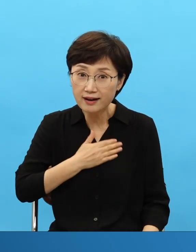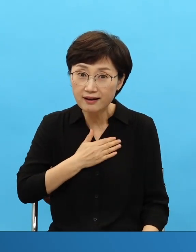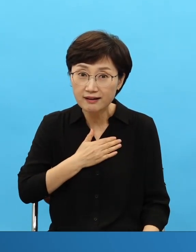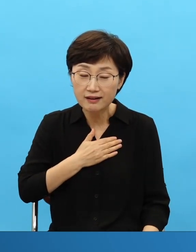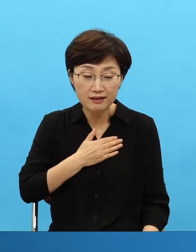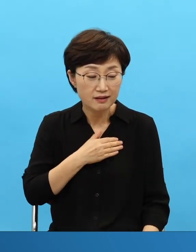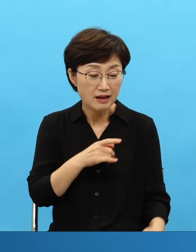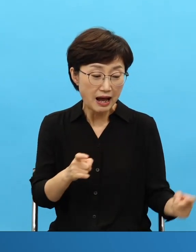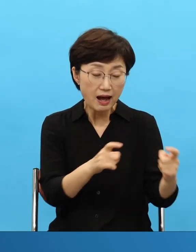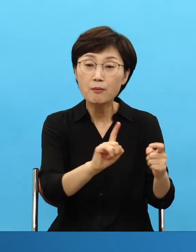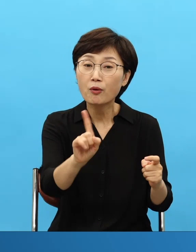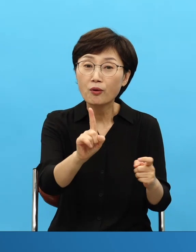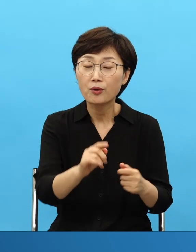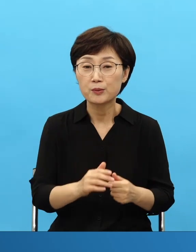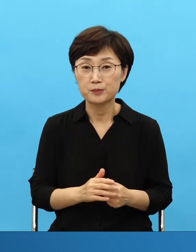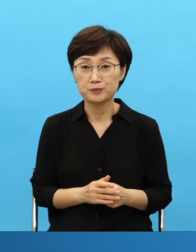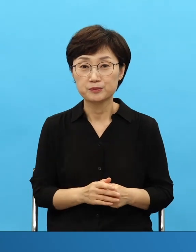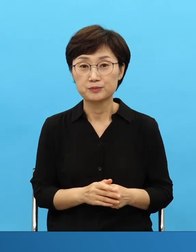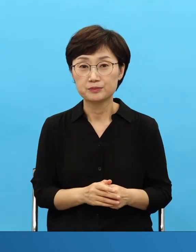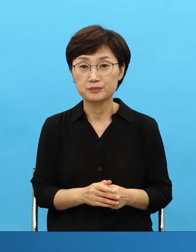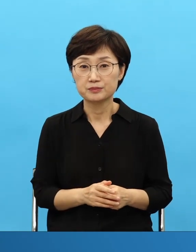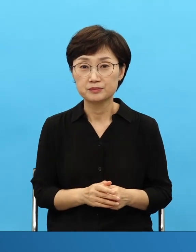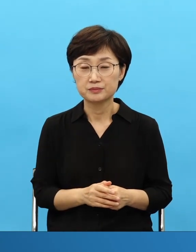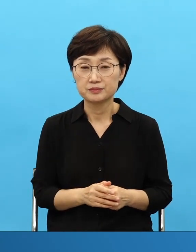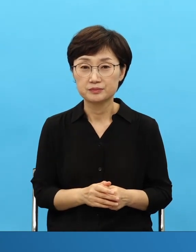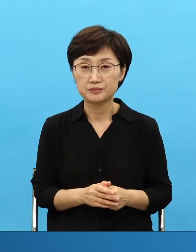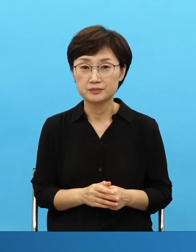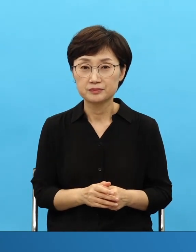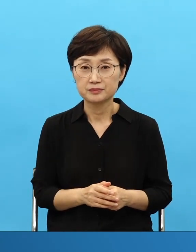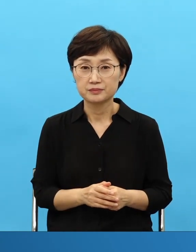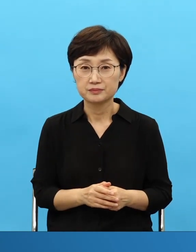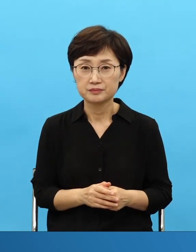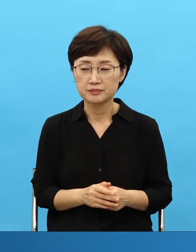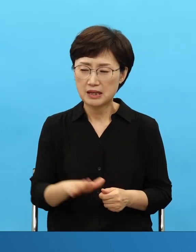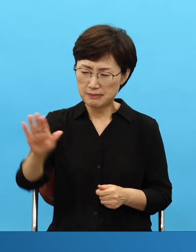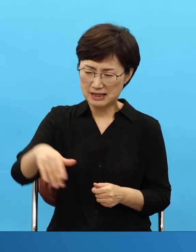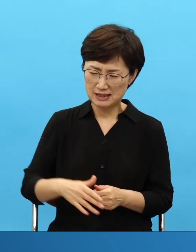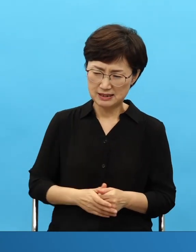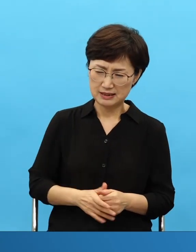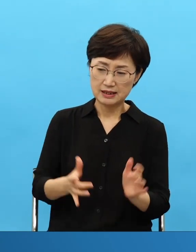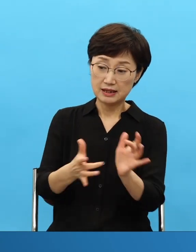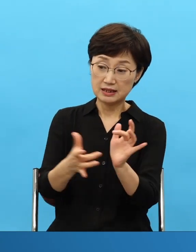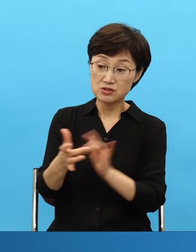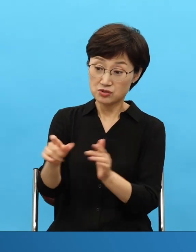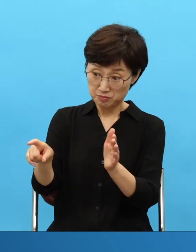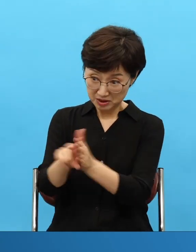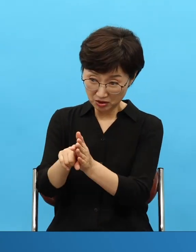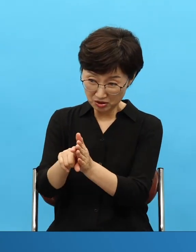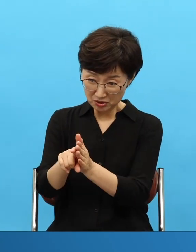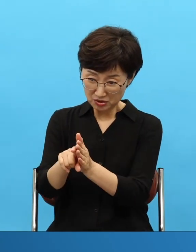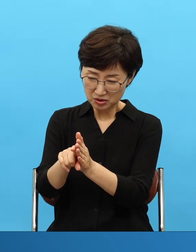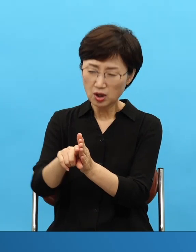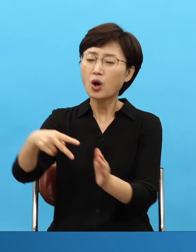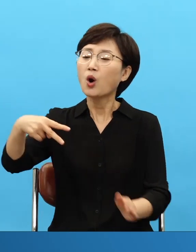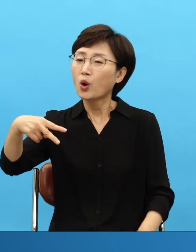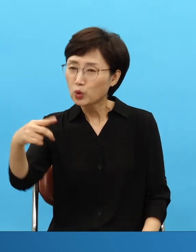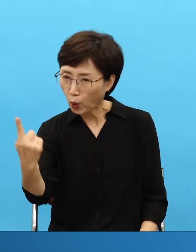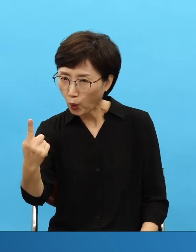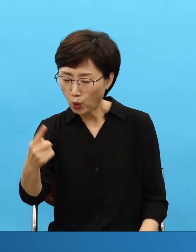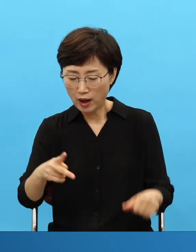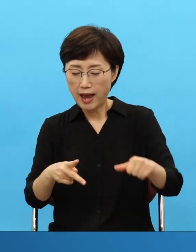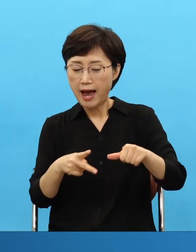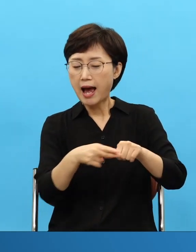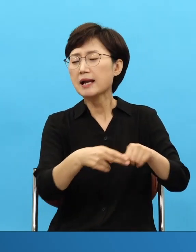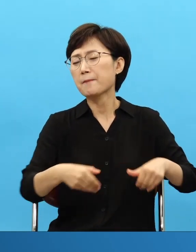do you know what they were quarreling about in the church of Galatia? 아무리 예수 믿어도 할례 받아야 구원받아. They